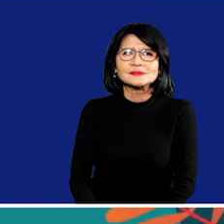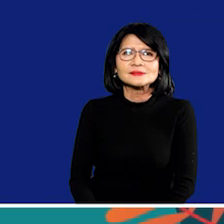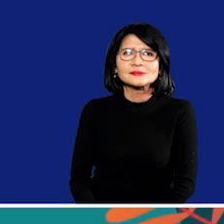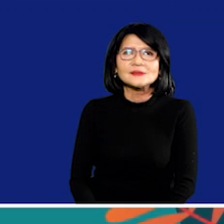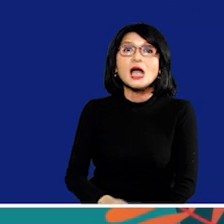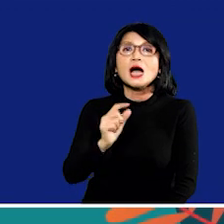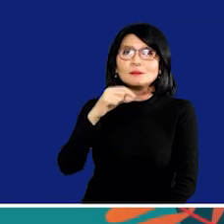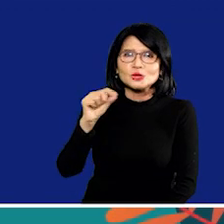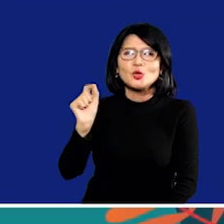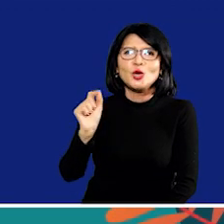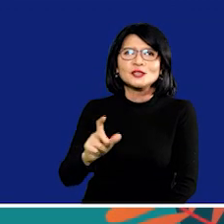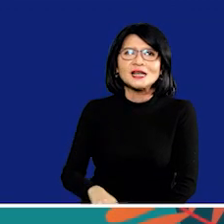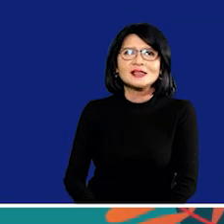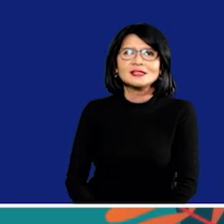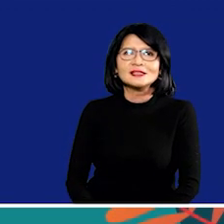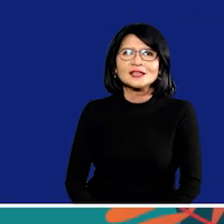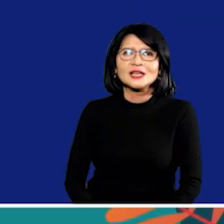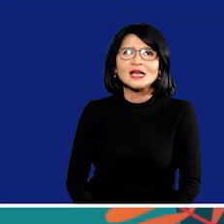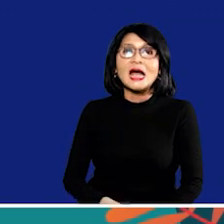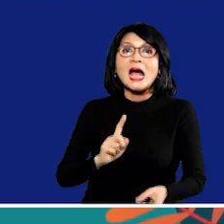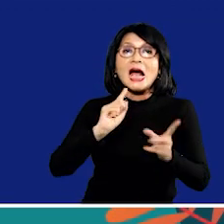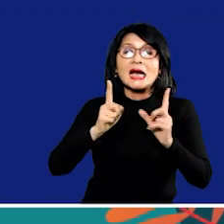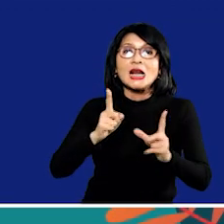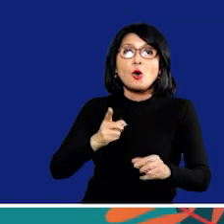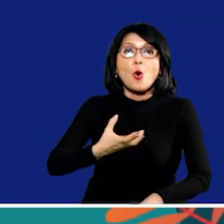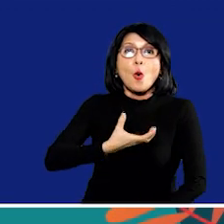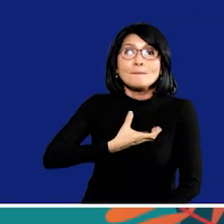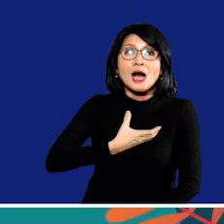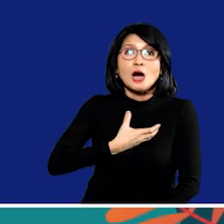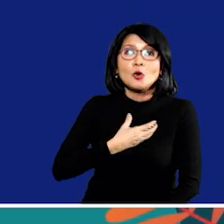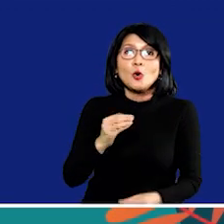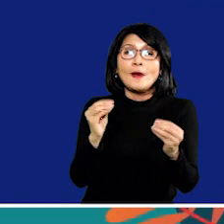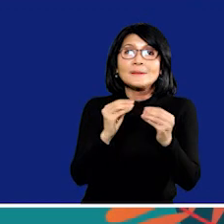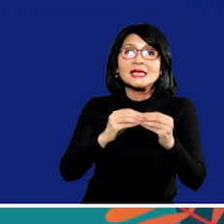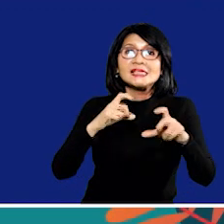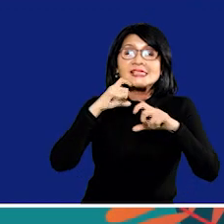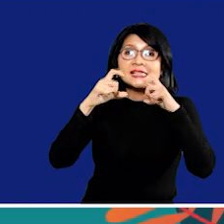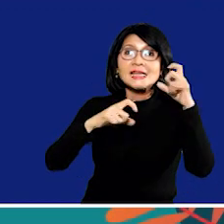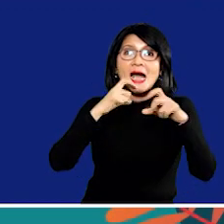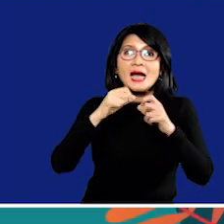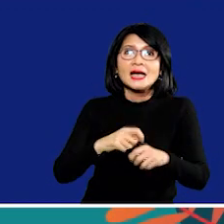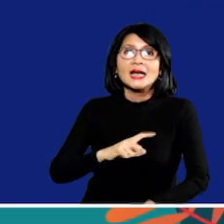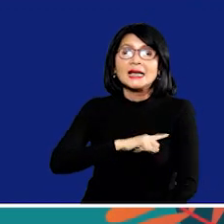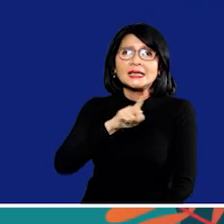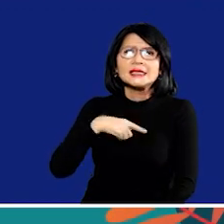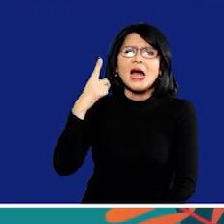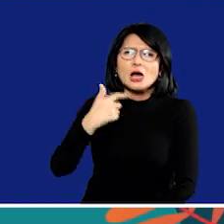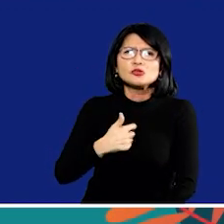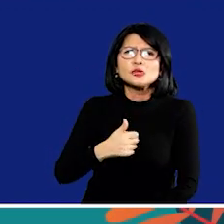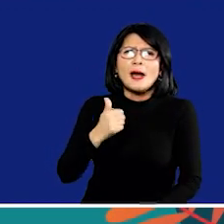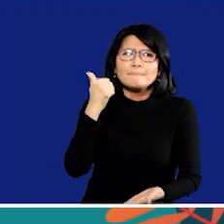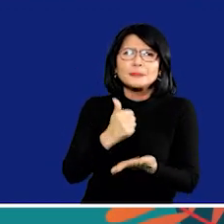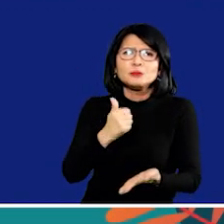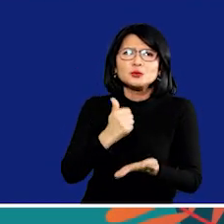itu, Selvin. Kalau kita mau membuat suatu cerita, kita harus benar-benar dari hati